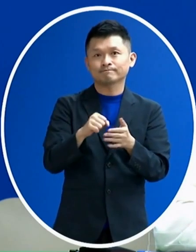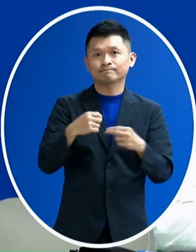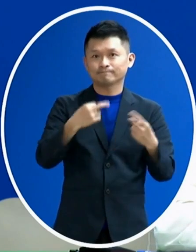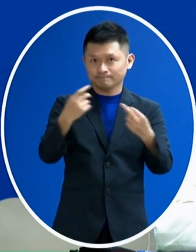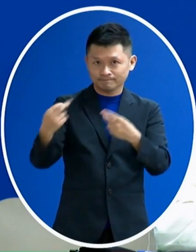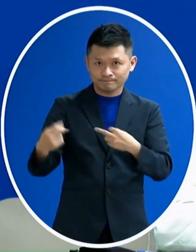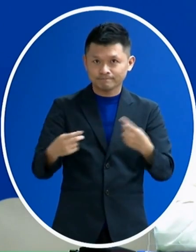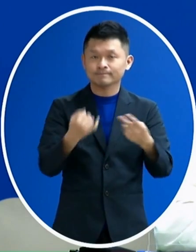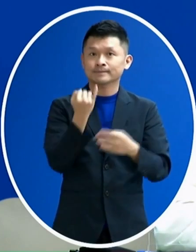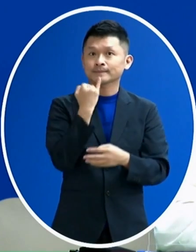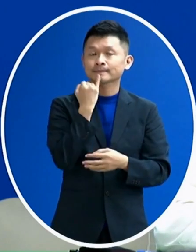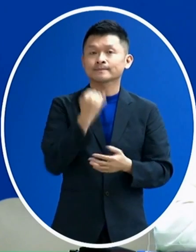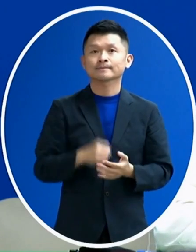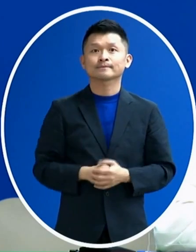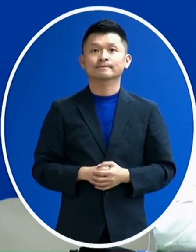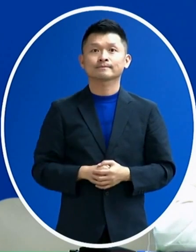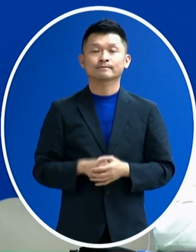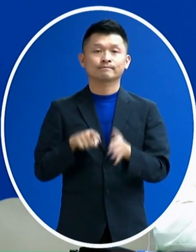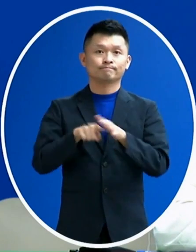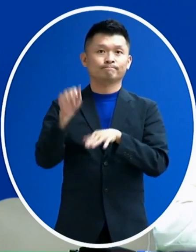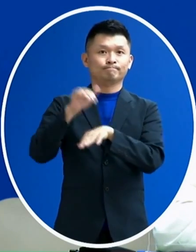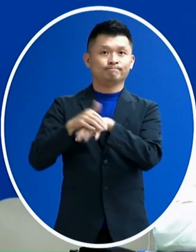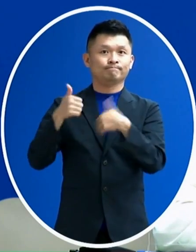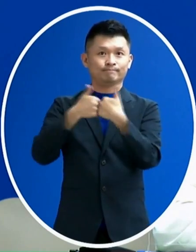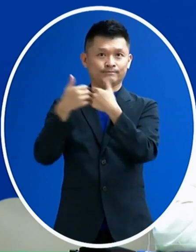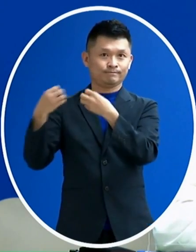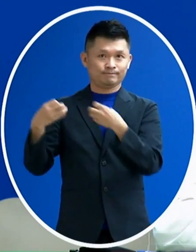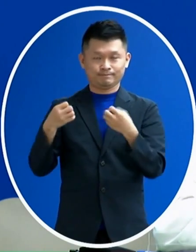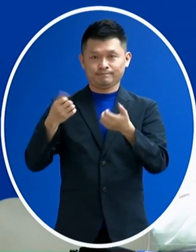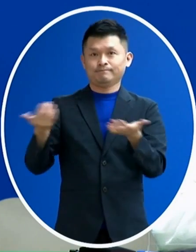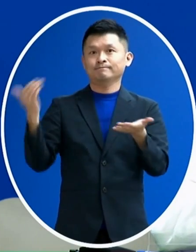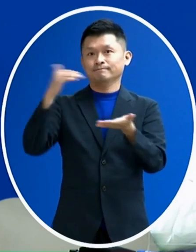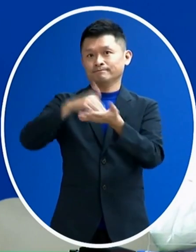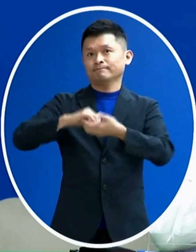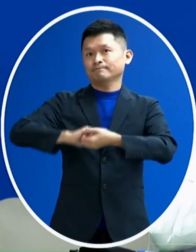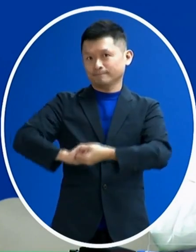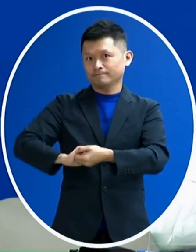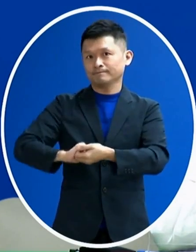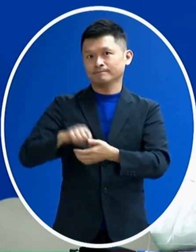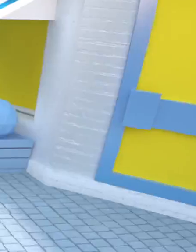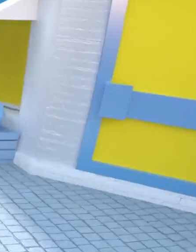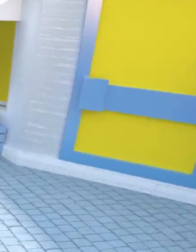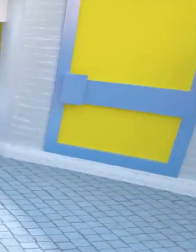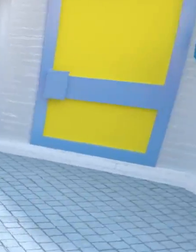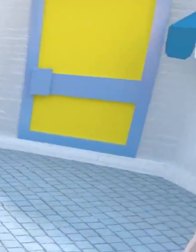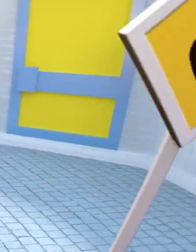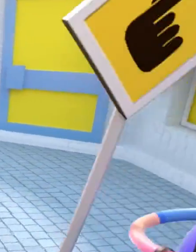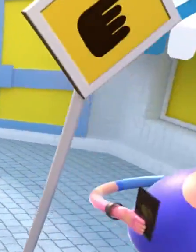行那这是我们今天专家会议的一个结论，跟大家做以上的报告。